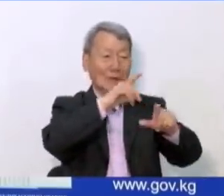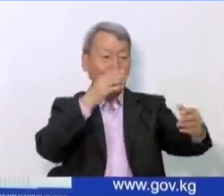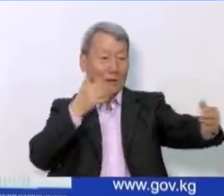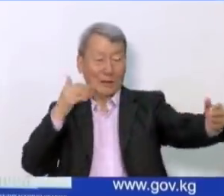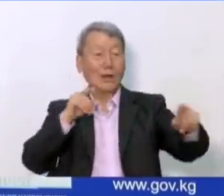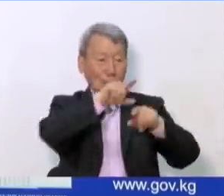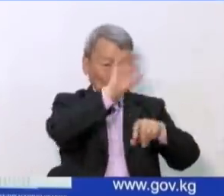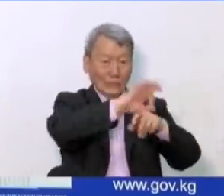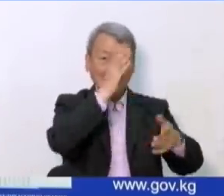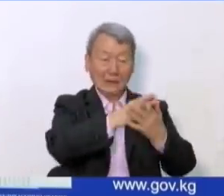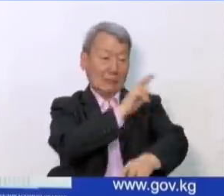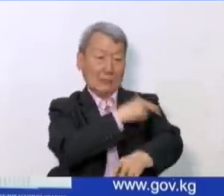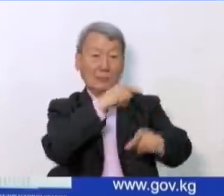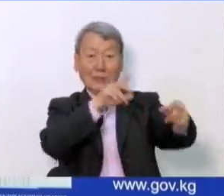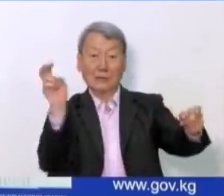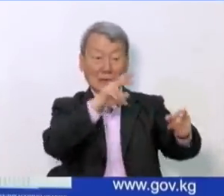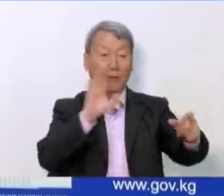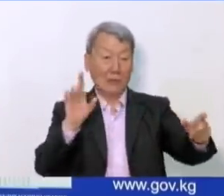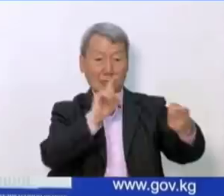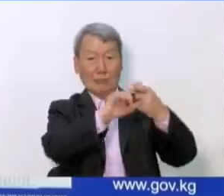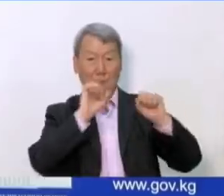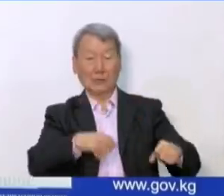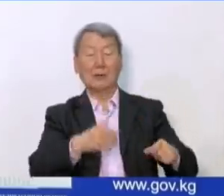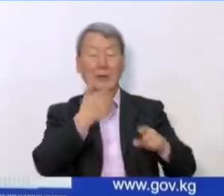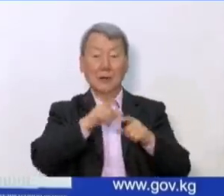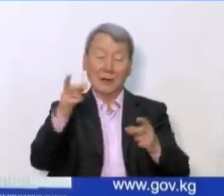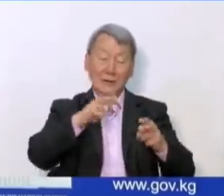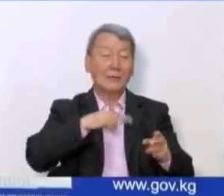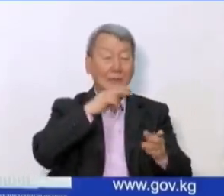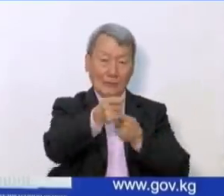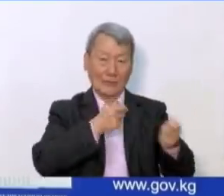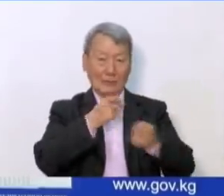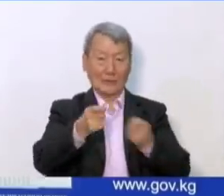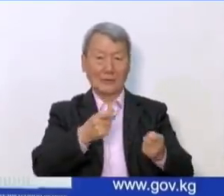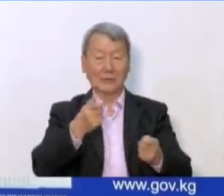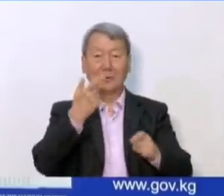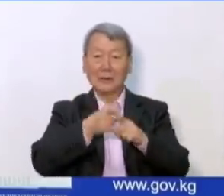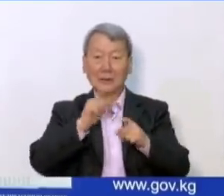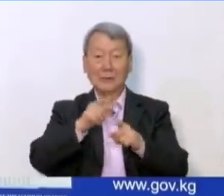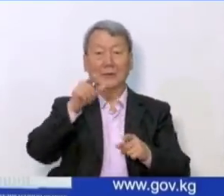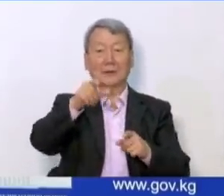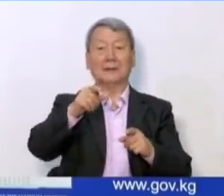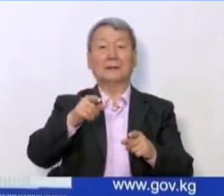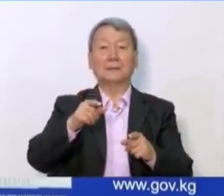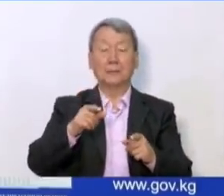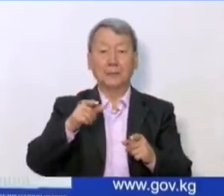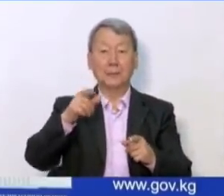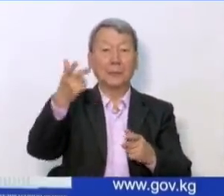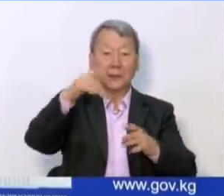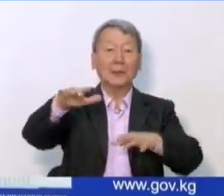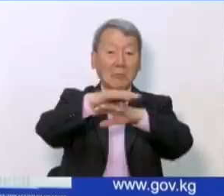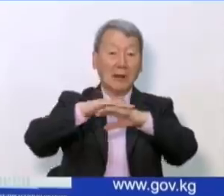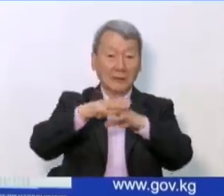жерде оорулар кайрылып атат. Ошон үчүн ушул жагына көңүл бурсаңыздар. Өзгөчө мына базарлар болуп